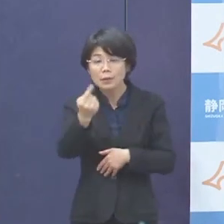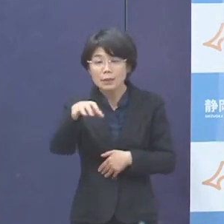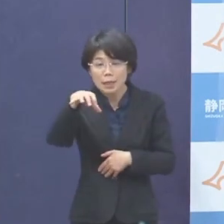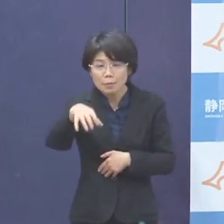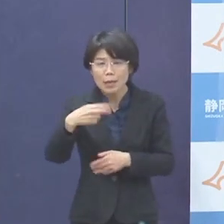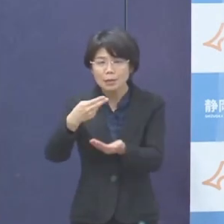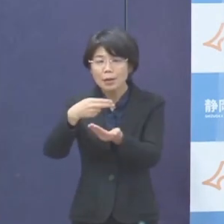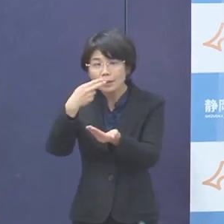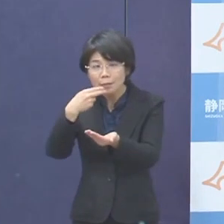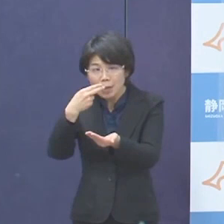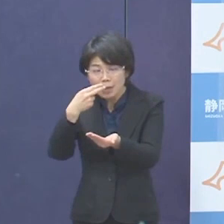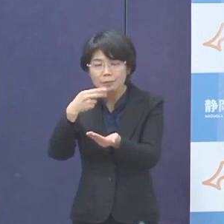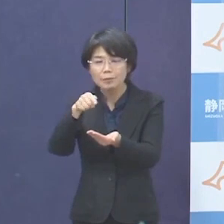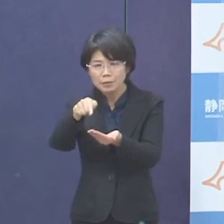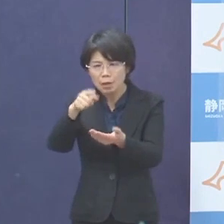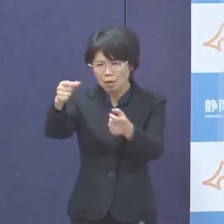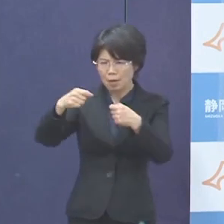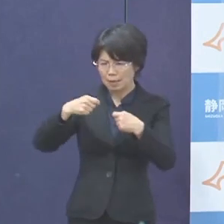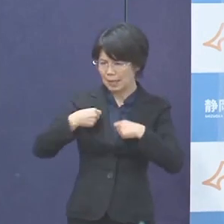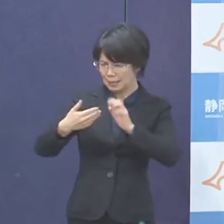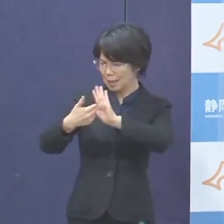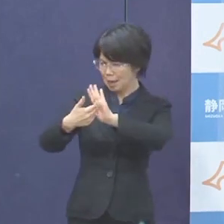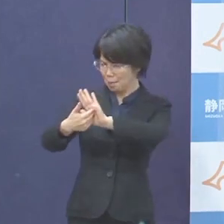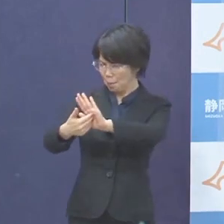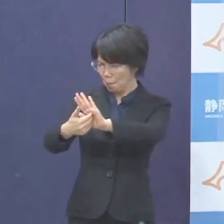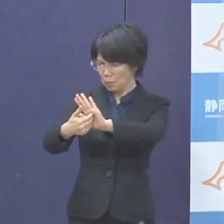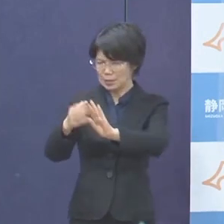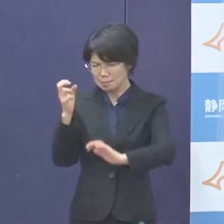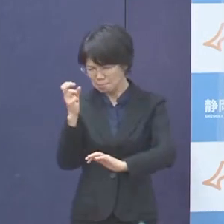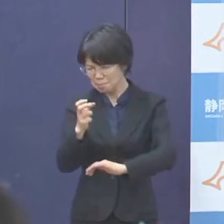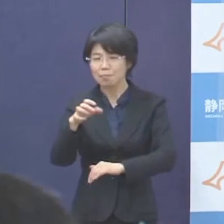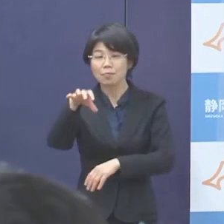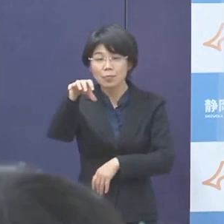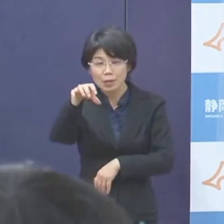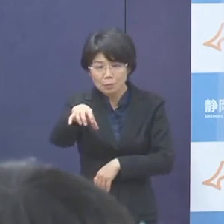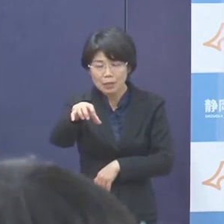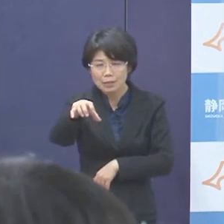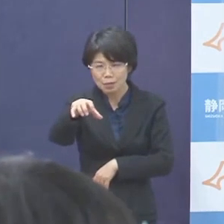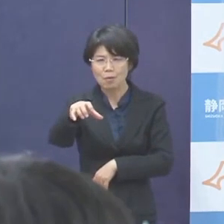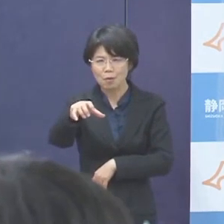が徹底されているお店、混雑されていない時間帯ですね。